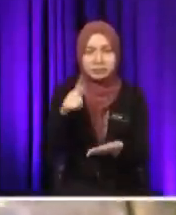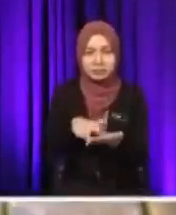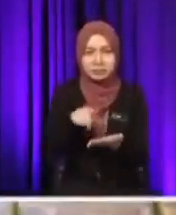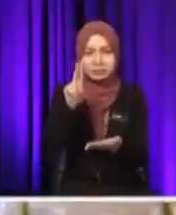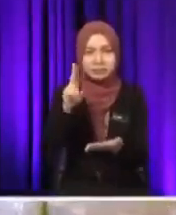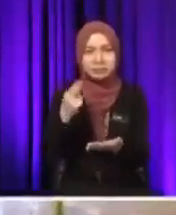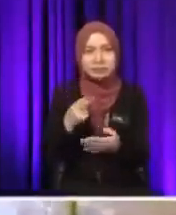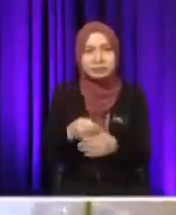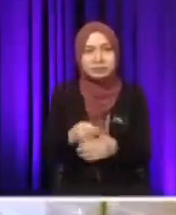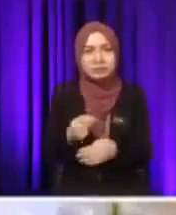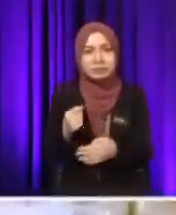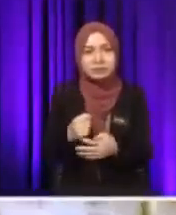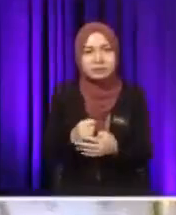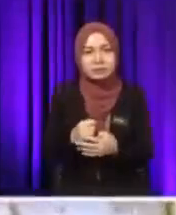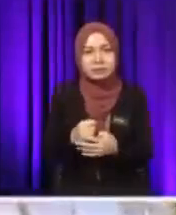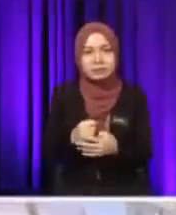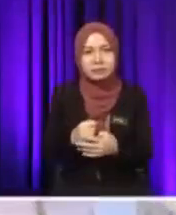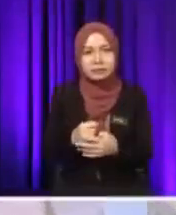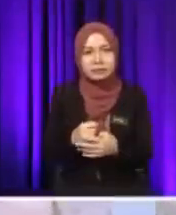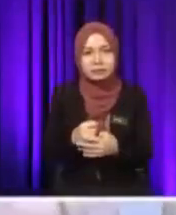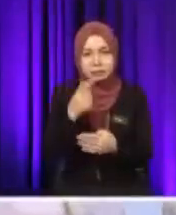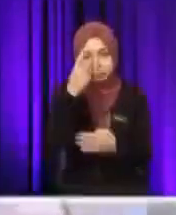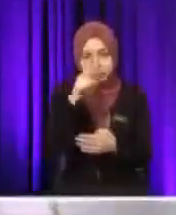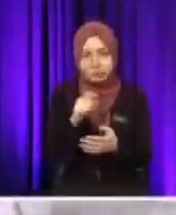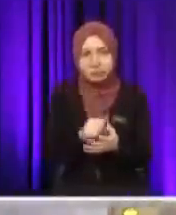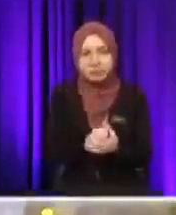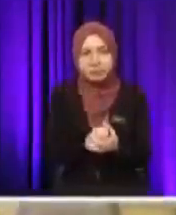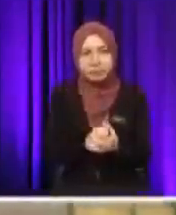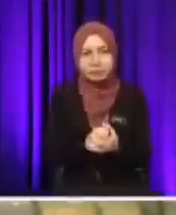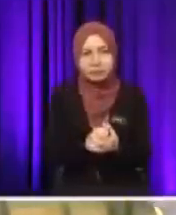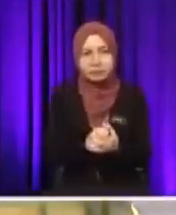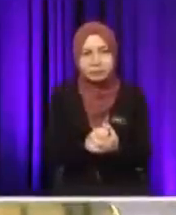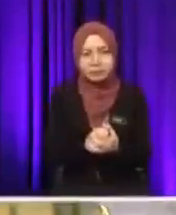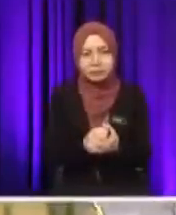Kita nak bagi dia lembab lah sebab tu kita letak minyak ni. Okey, dengan sebelah juga.